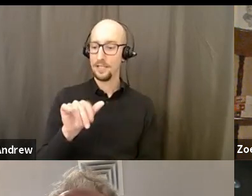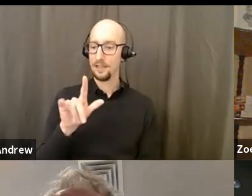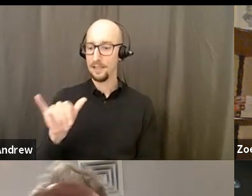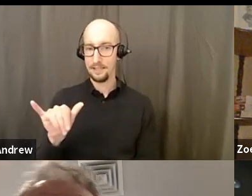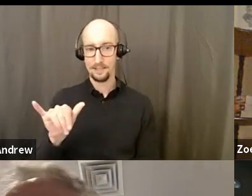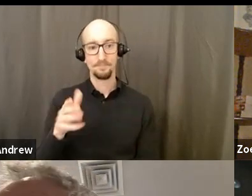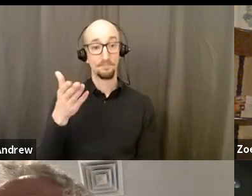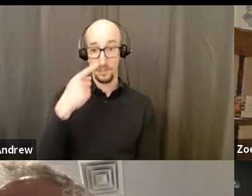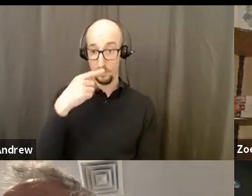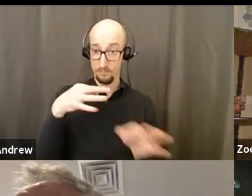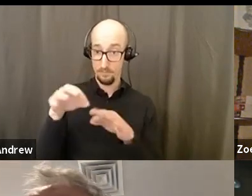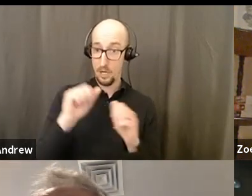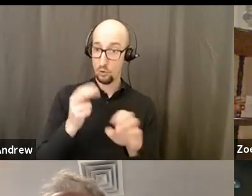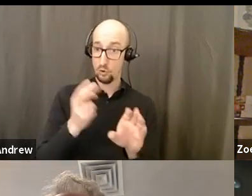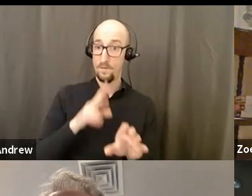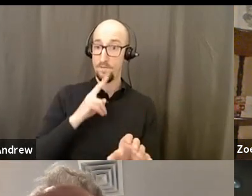instructions in Vietnamese?